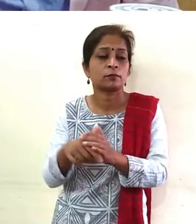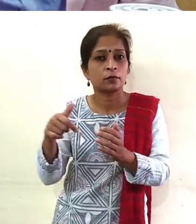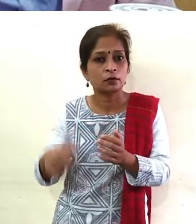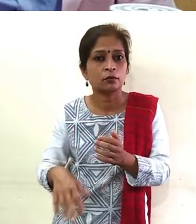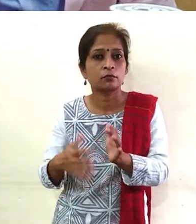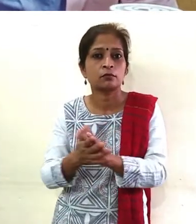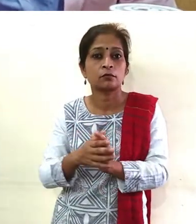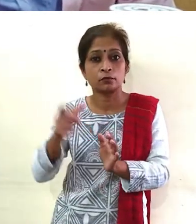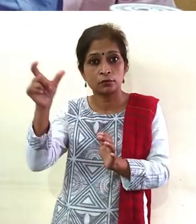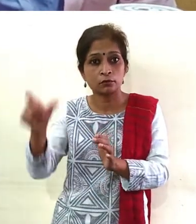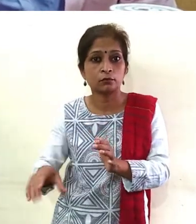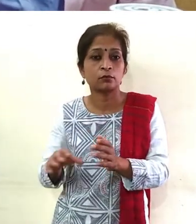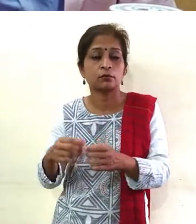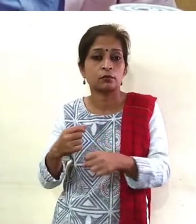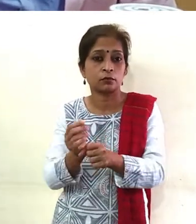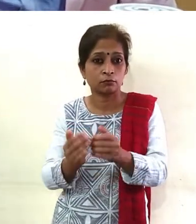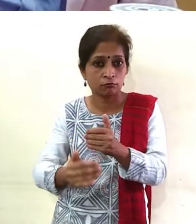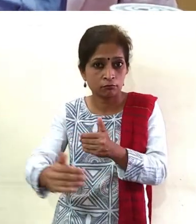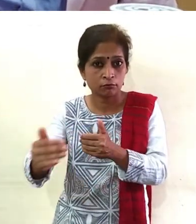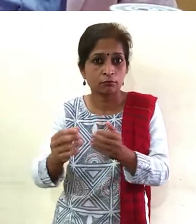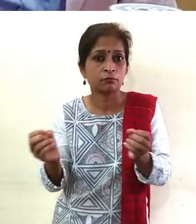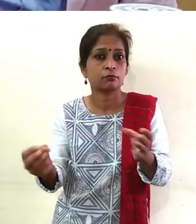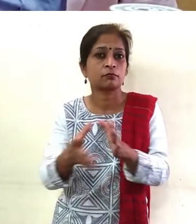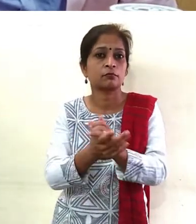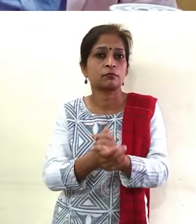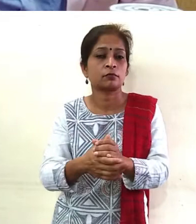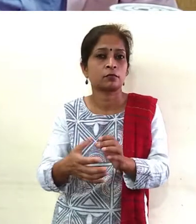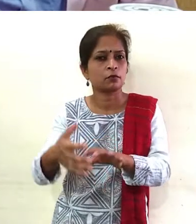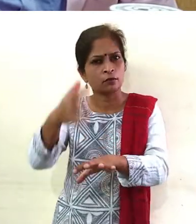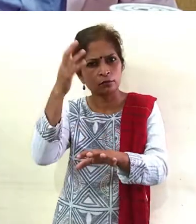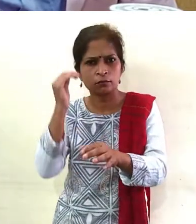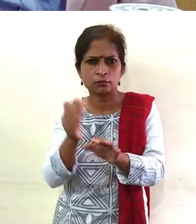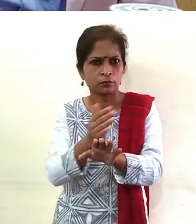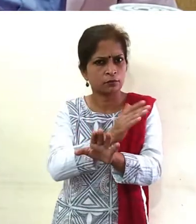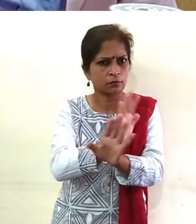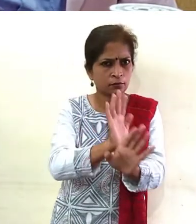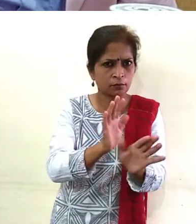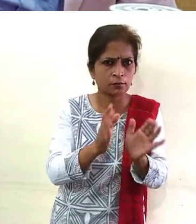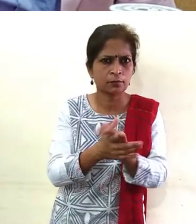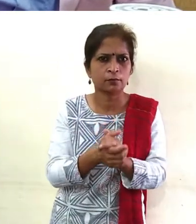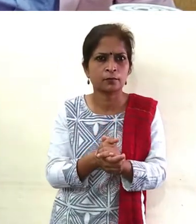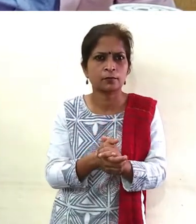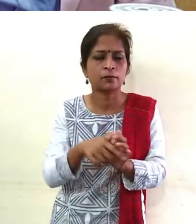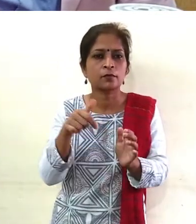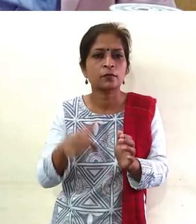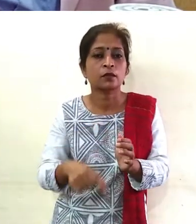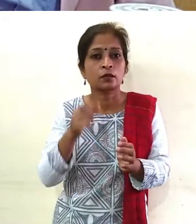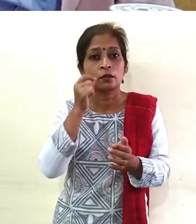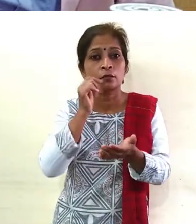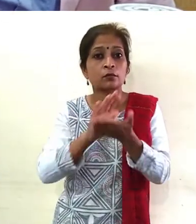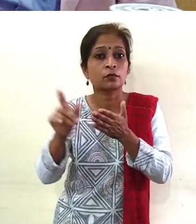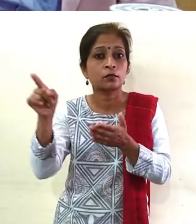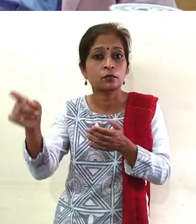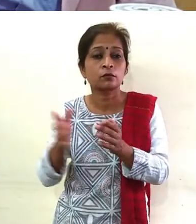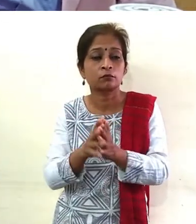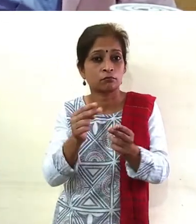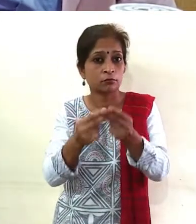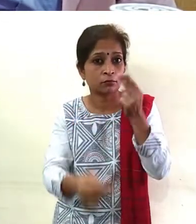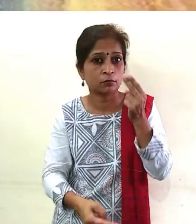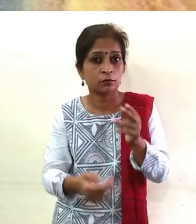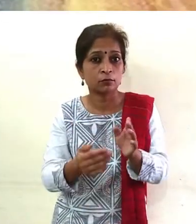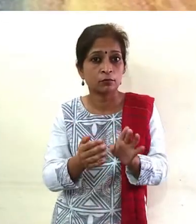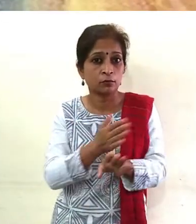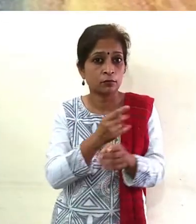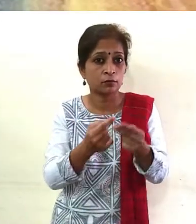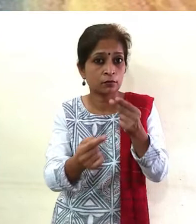अब इंसान बनने की तैयारी शुरू हो जाती है। पशु तो था ही था वो। तो हिरण्यकश्यप की कहानी जो मैंने